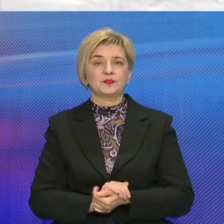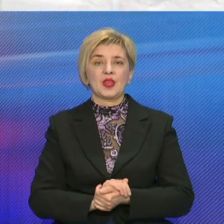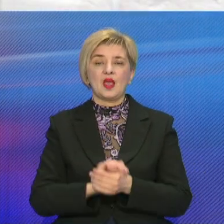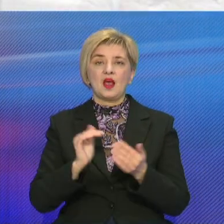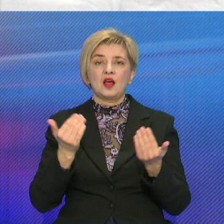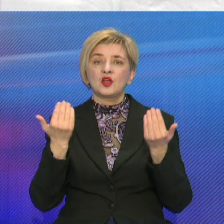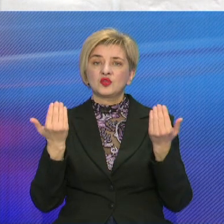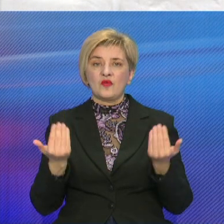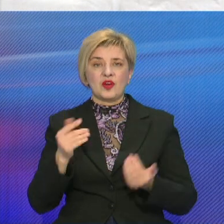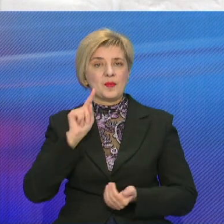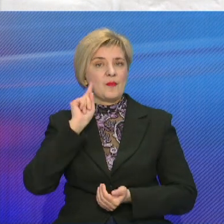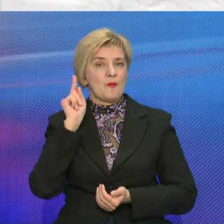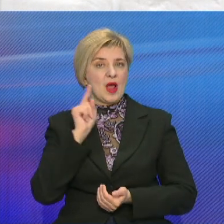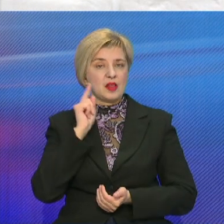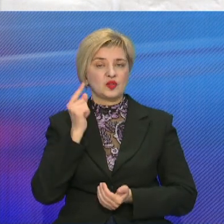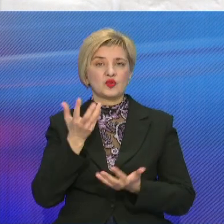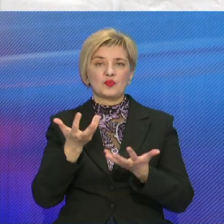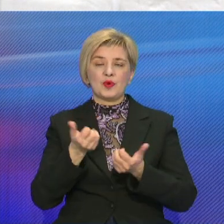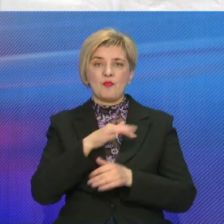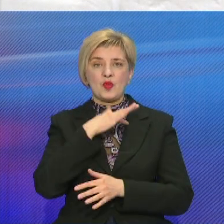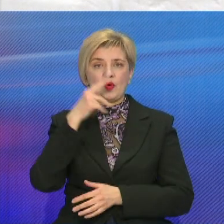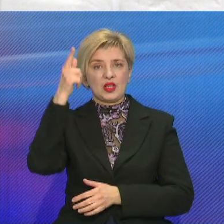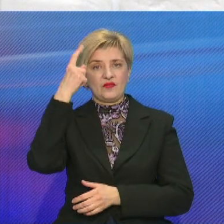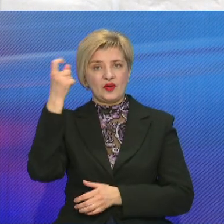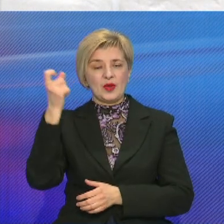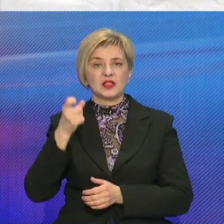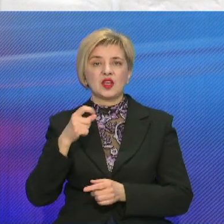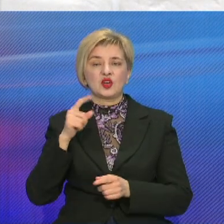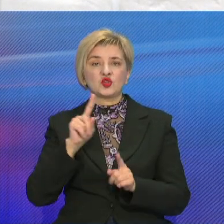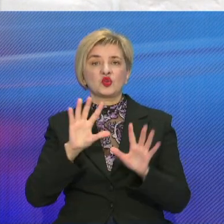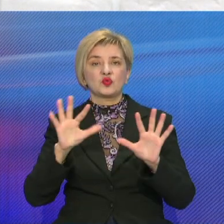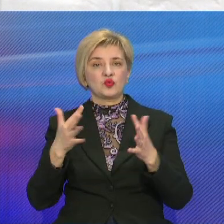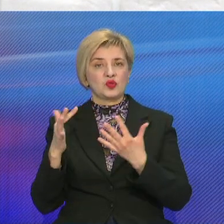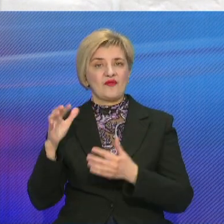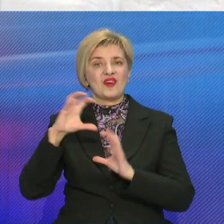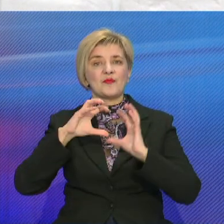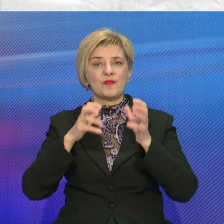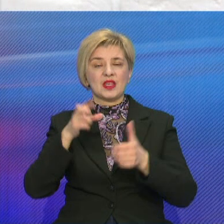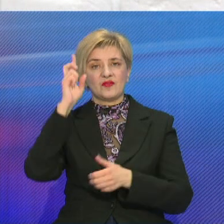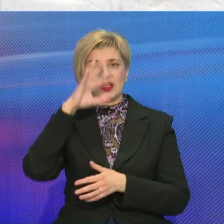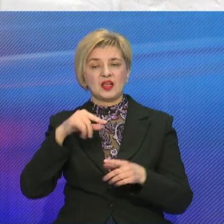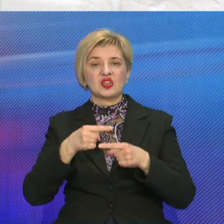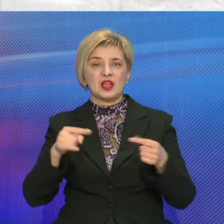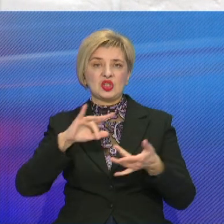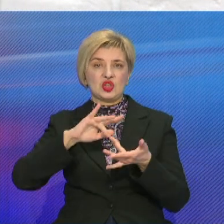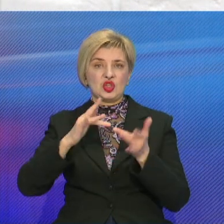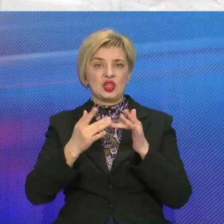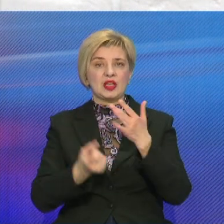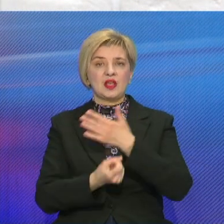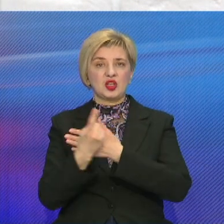Современная молодежь черпает очень много информации о том, что происходит в мире, в стране, с различных интернет-источников. И хорошо, когда